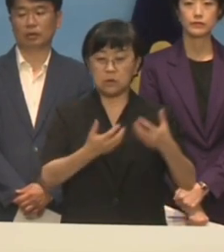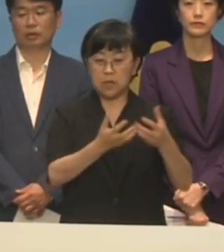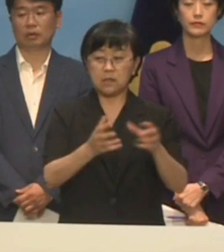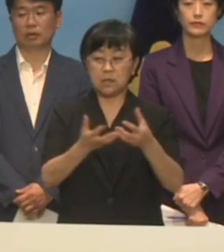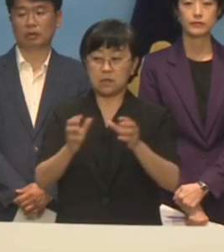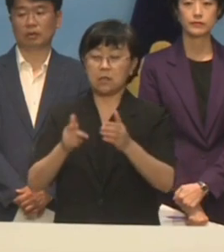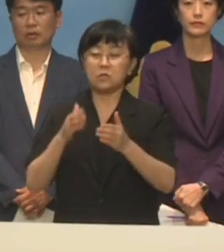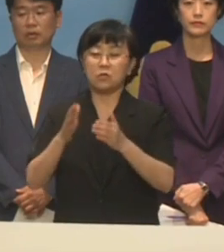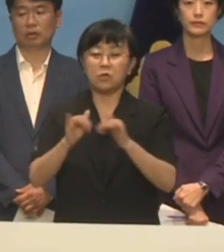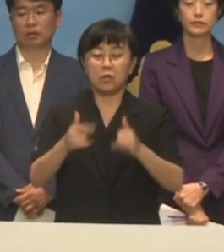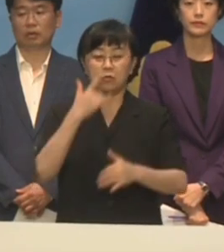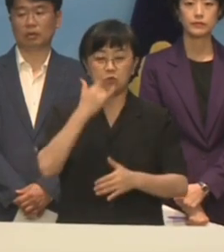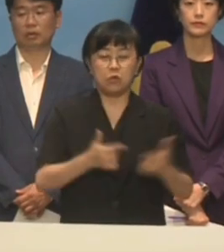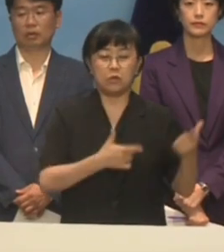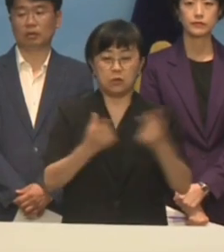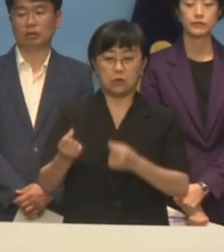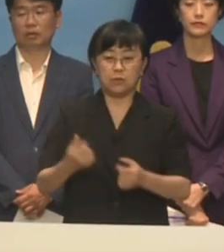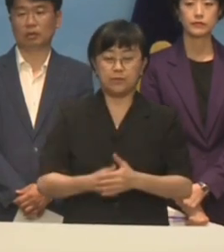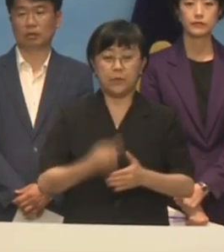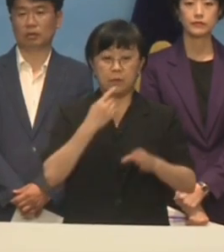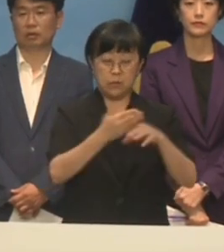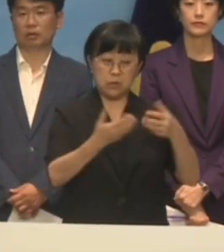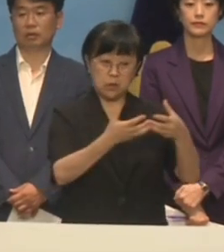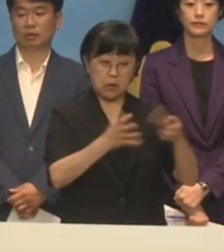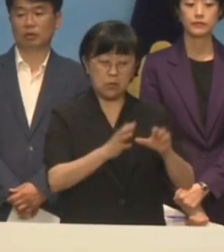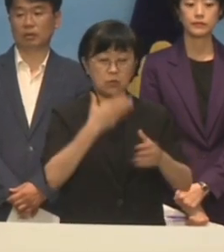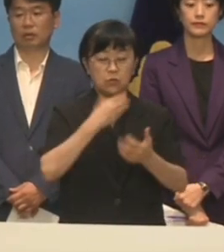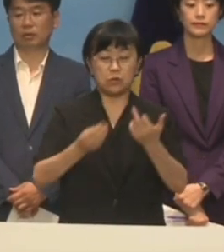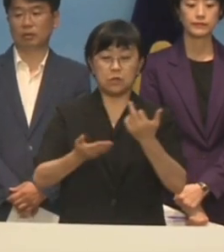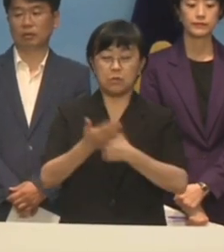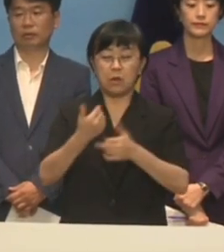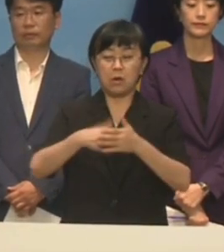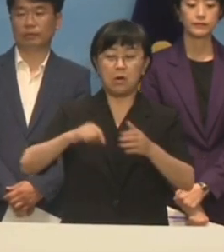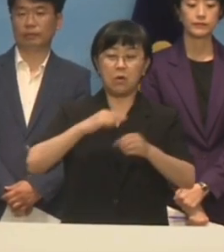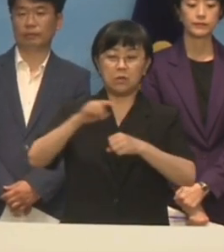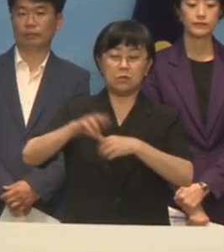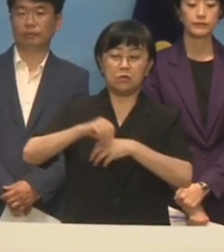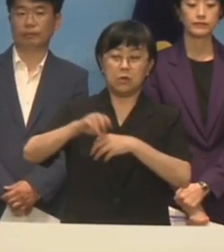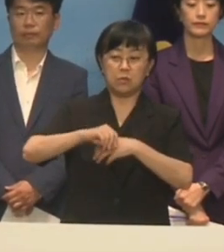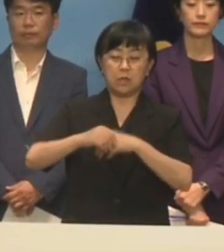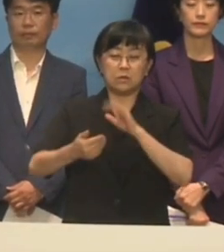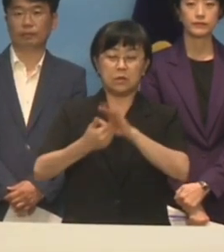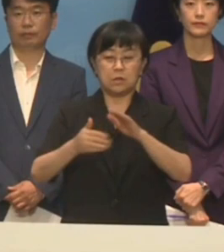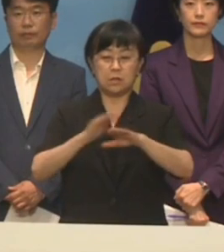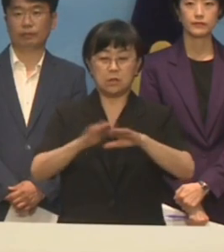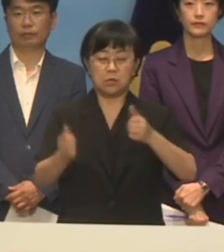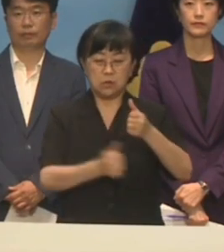반대 전문가 및 학부모 일도, 더불어민주당 후쿠시마 원전오염수 해양투기 저지